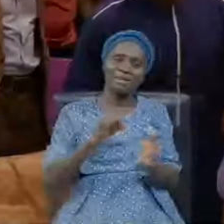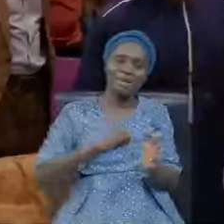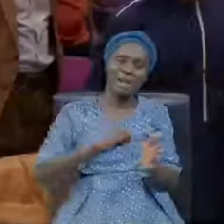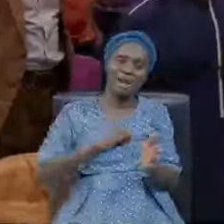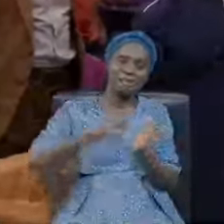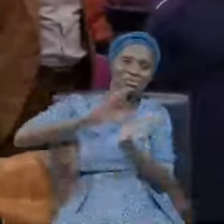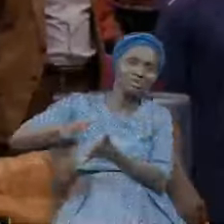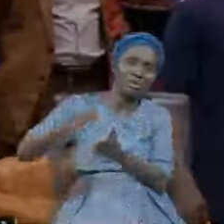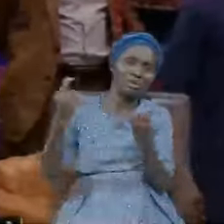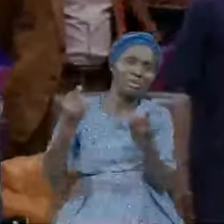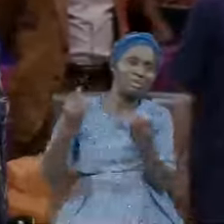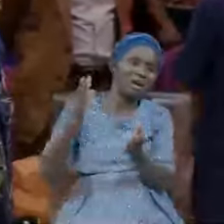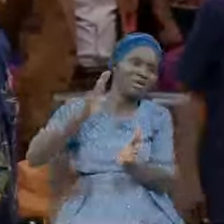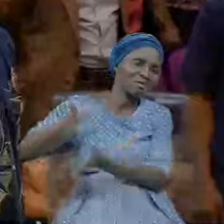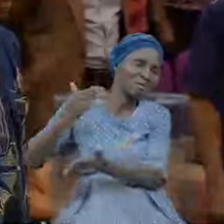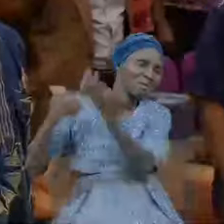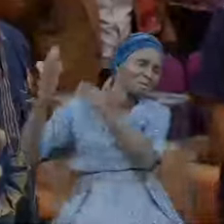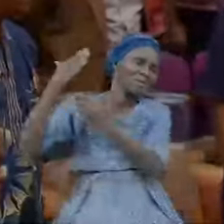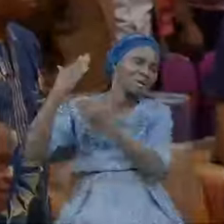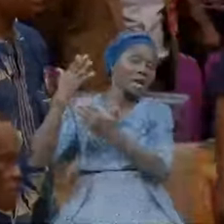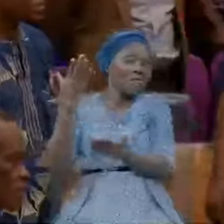peuvent encore taper à la porte.